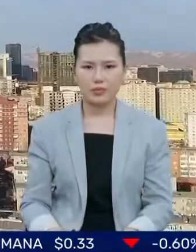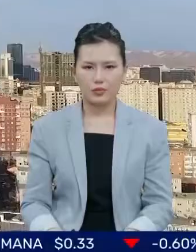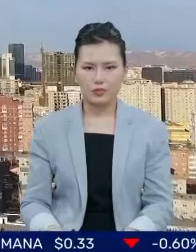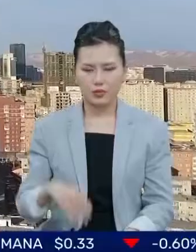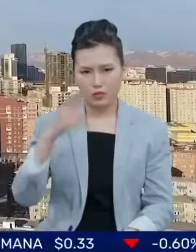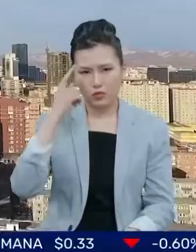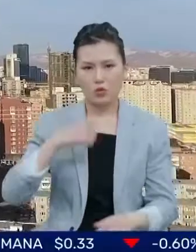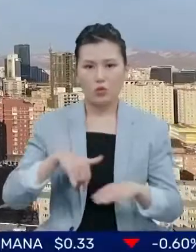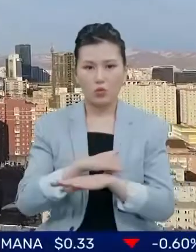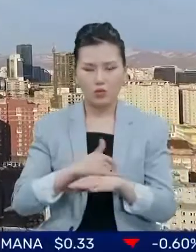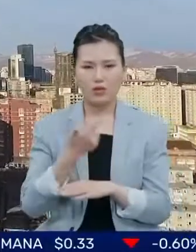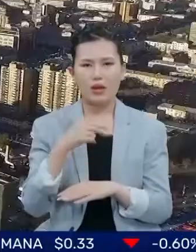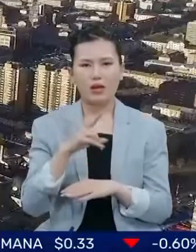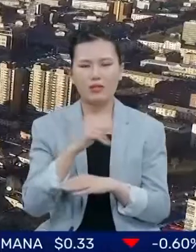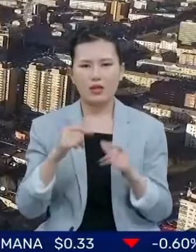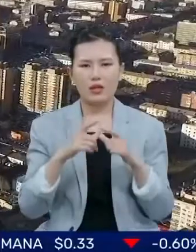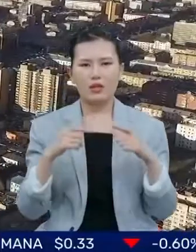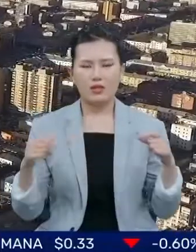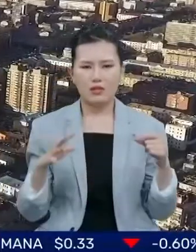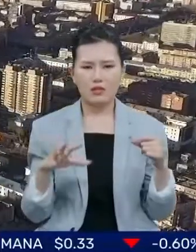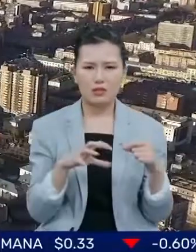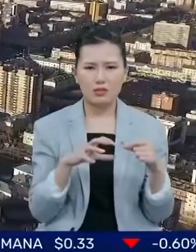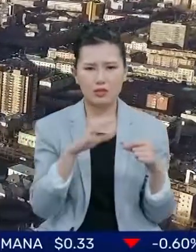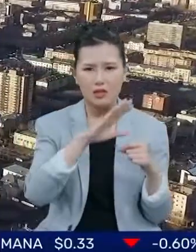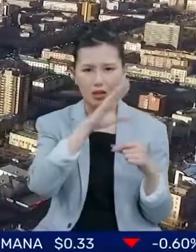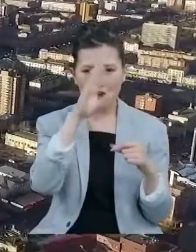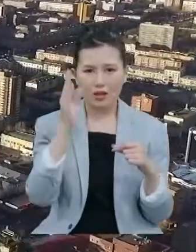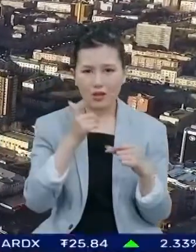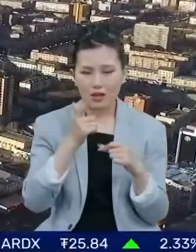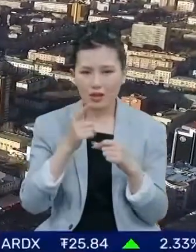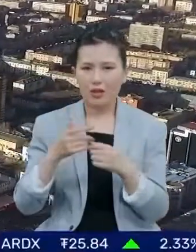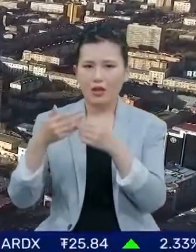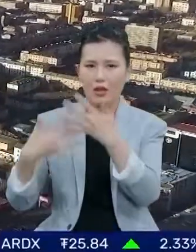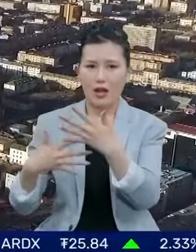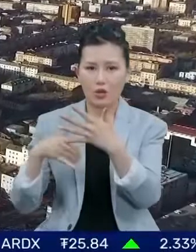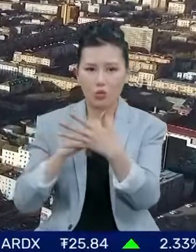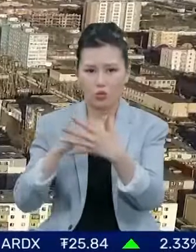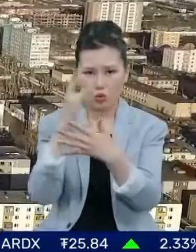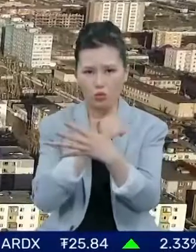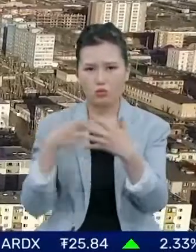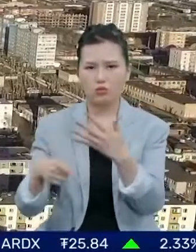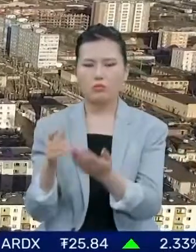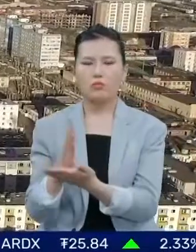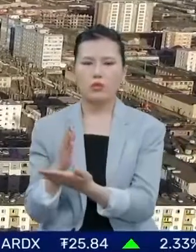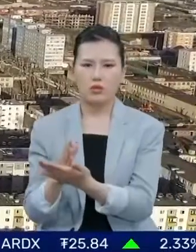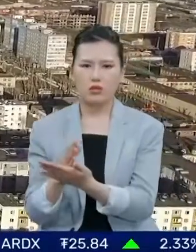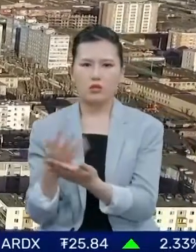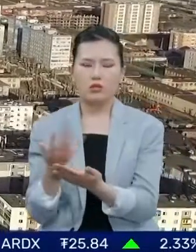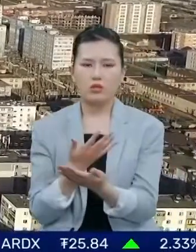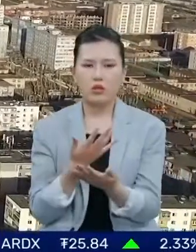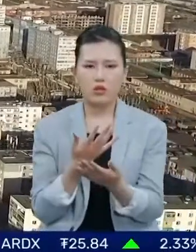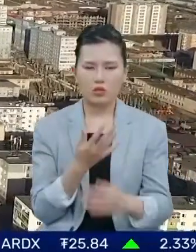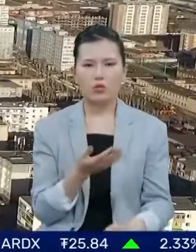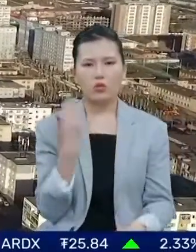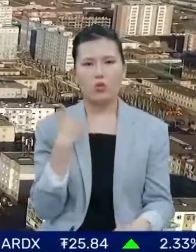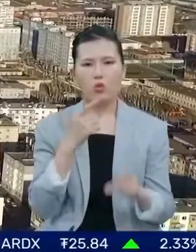Монгол улс уур амьсгалын өөрчлөлттэй эмзэг 10.1 ордог. Уур амьсгалын өөрчлөлт болон хүний хүчин зүйлээс шалтгаалan агаарын температур дунджаас 2-оос